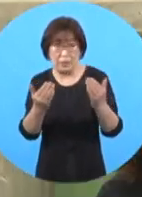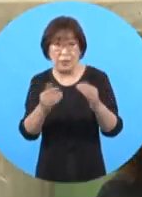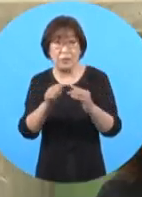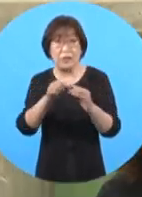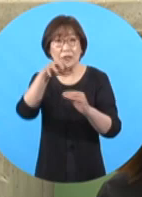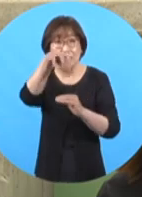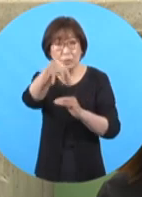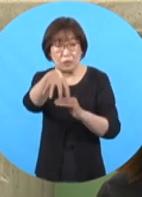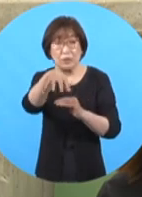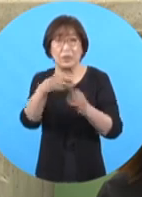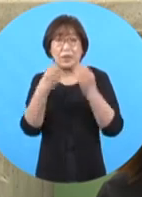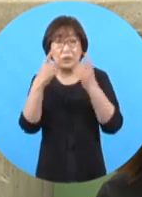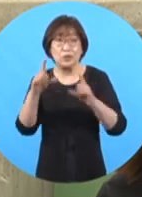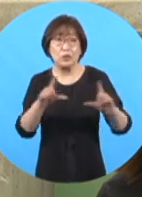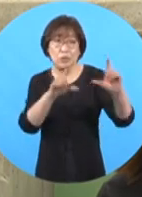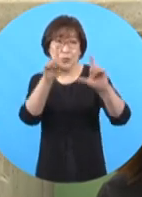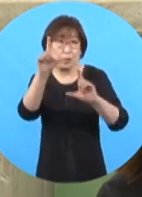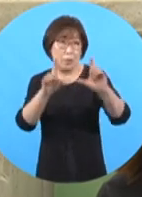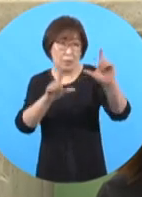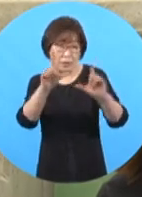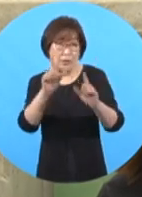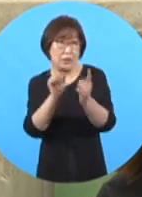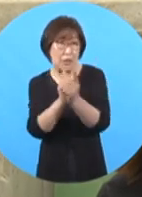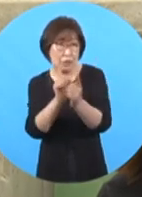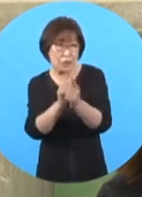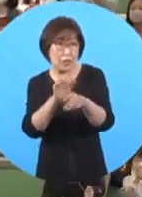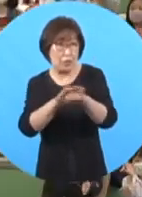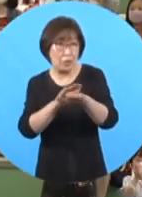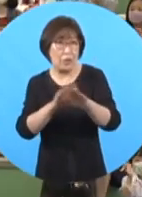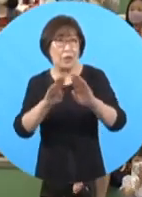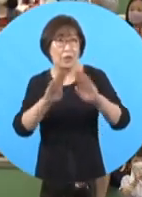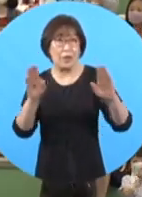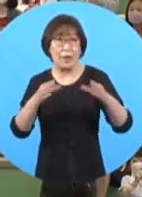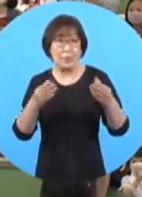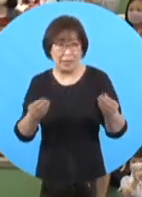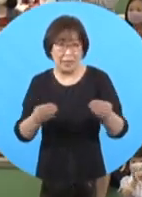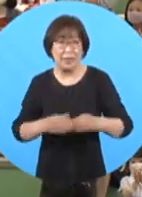ニューノーマルに対応した形で行われました